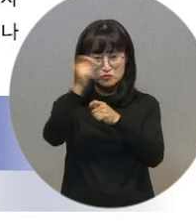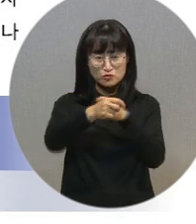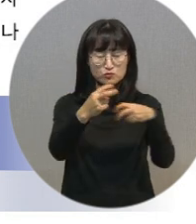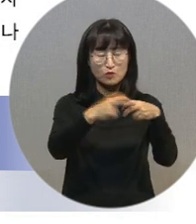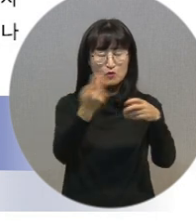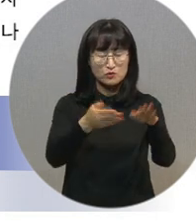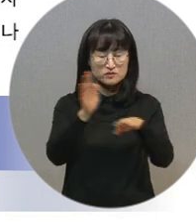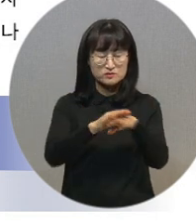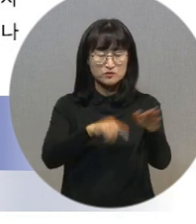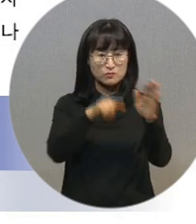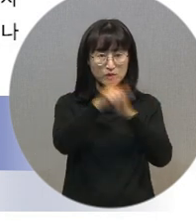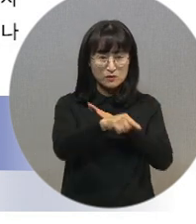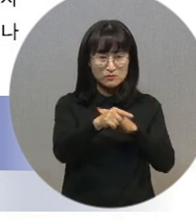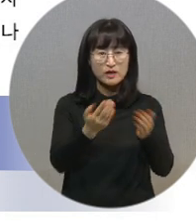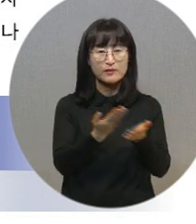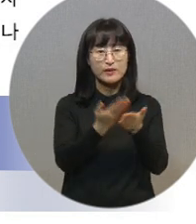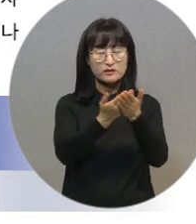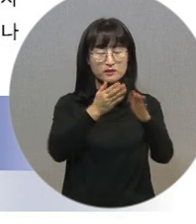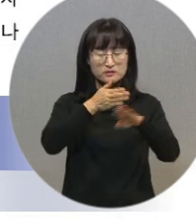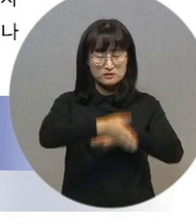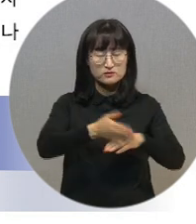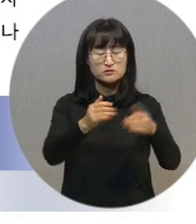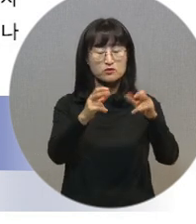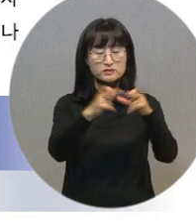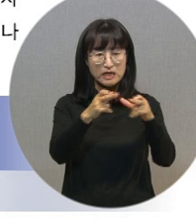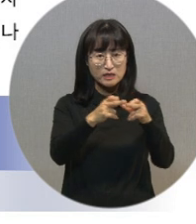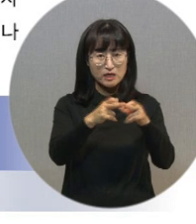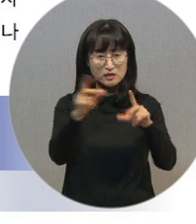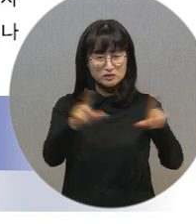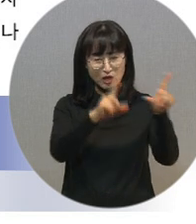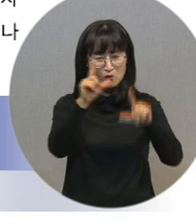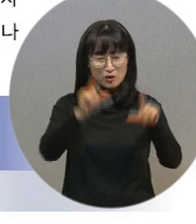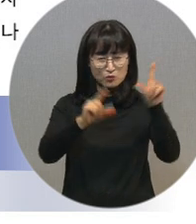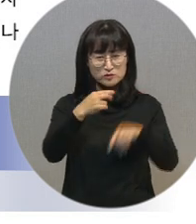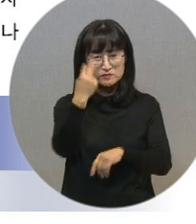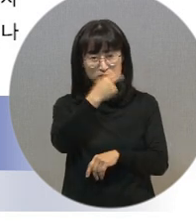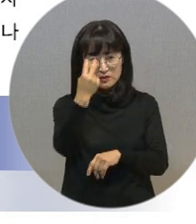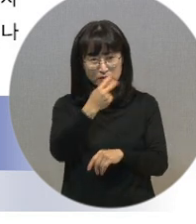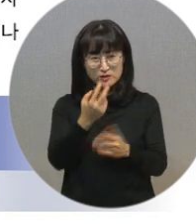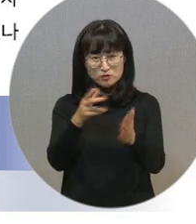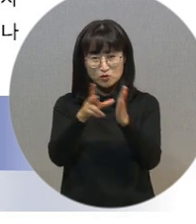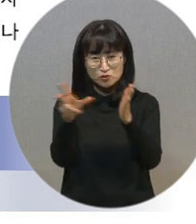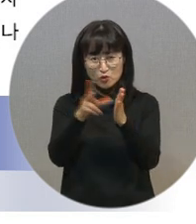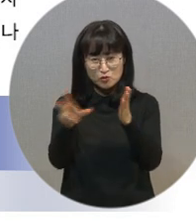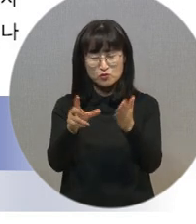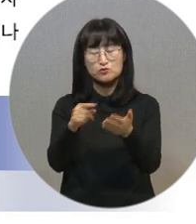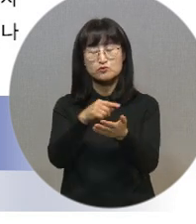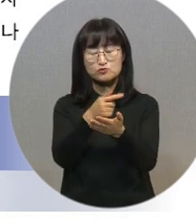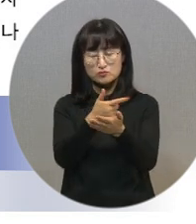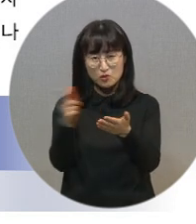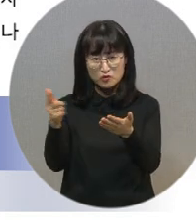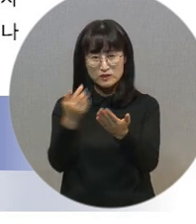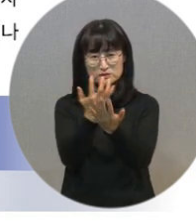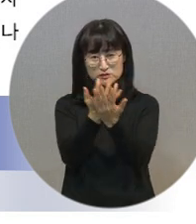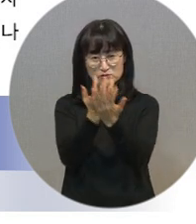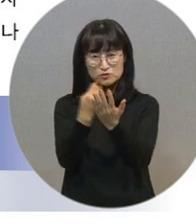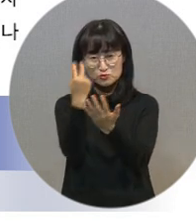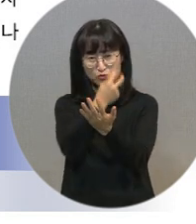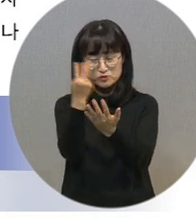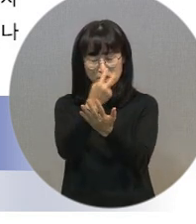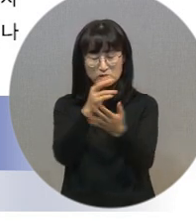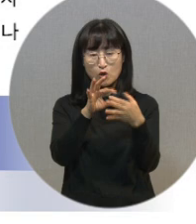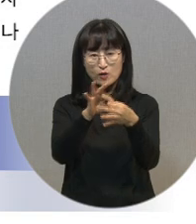발달장애인의 생활 환경과 생활 실태를 살펴보고 서면 조사와 함께 발달 장애인 수용자와